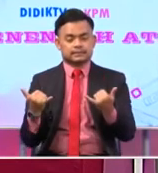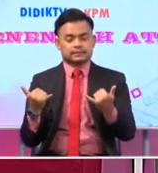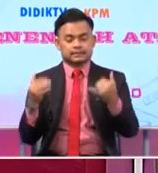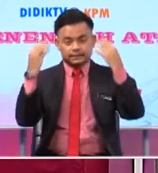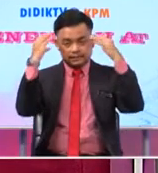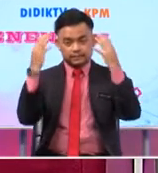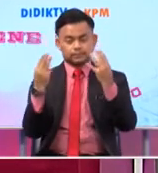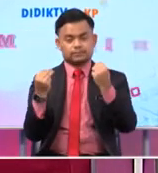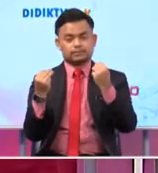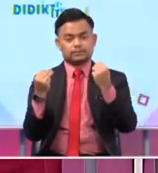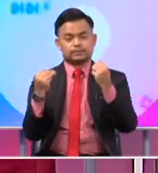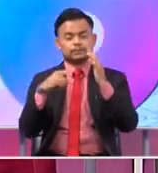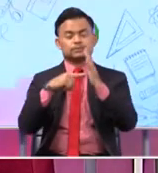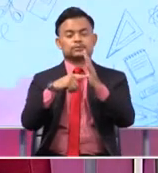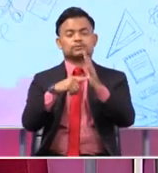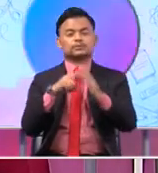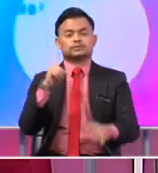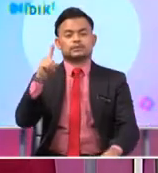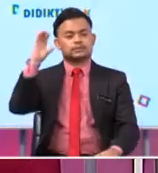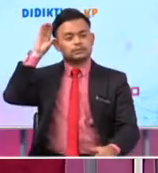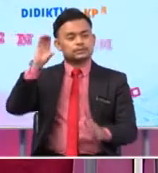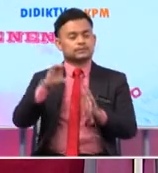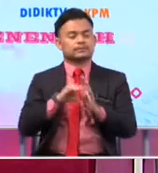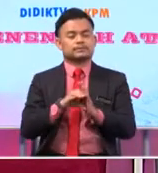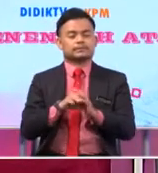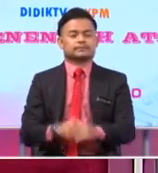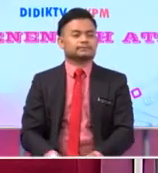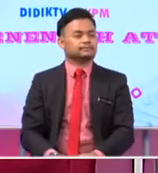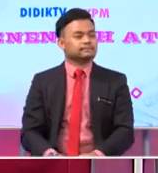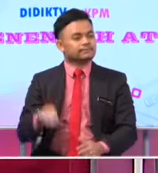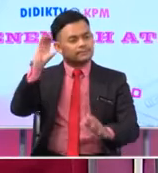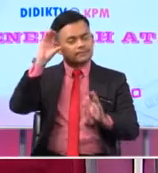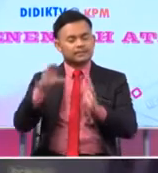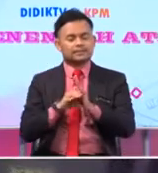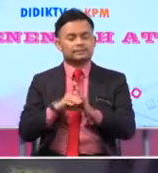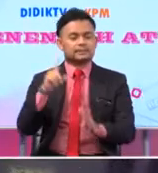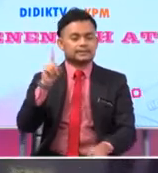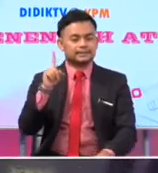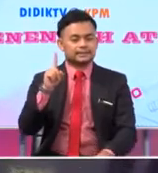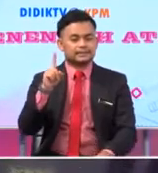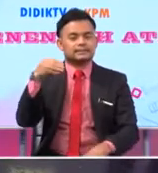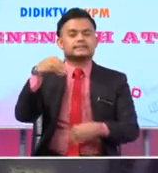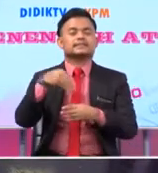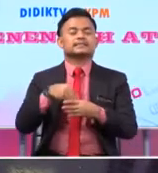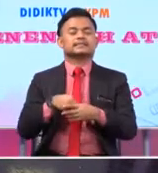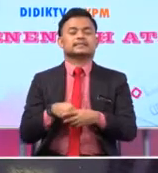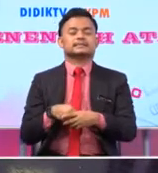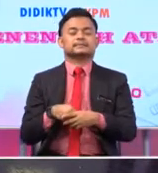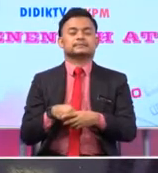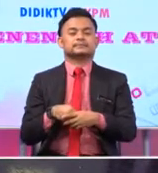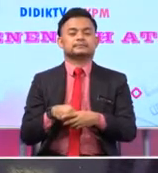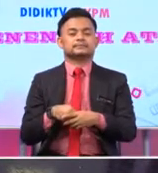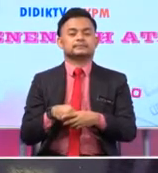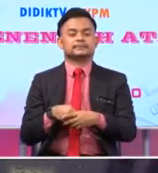gambar hantu gambar miras agamanya dekat-dekat dalam tren ya betul di